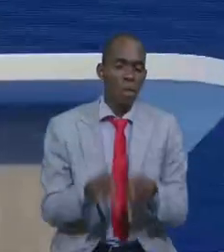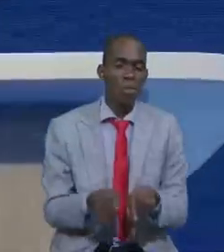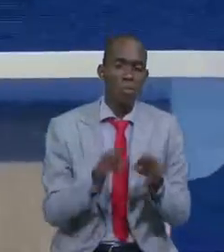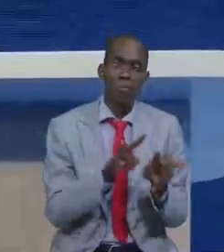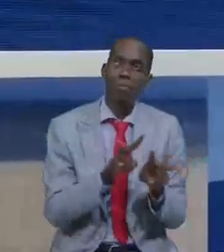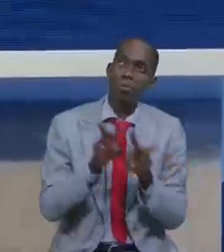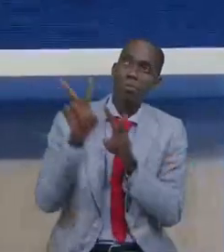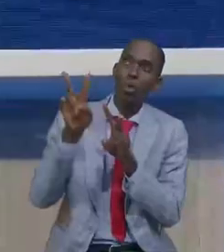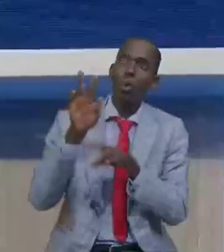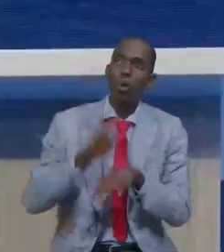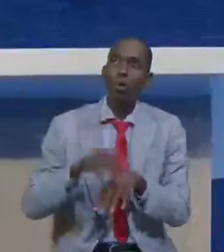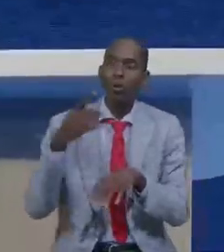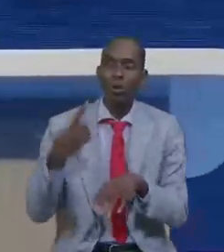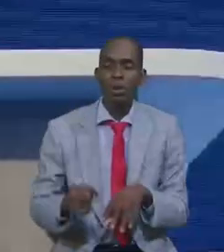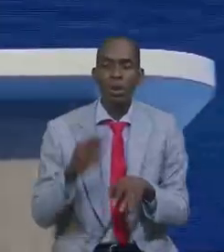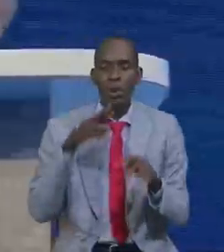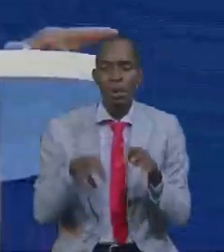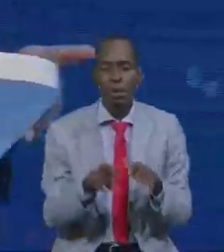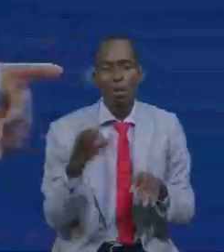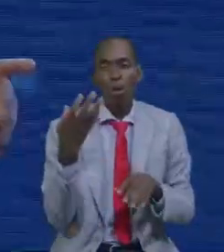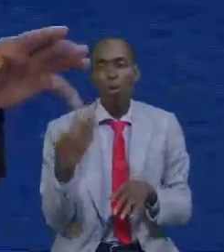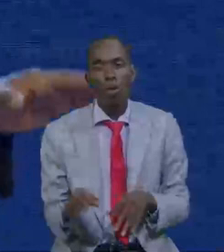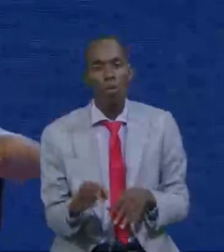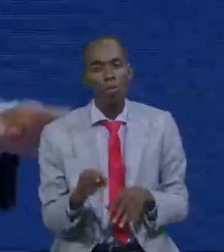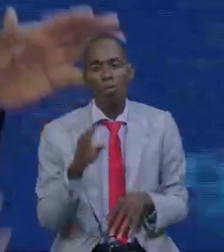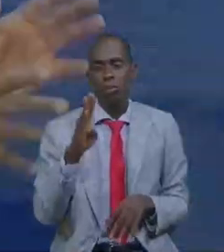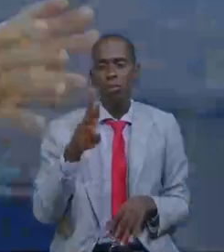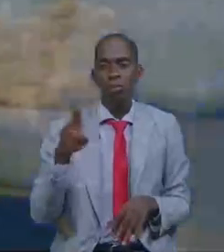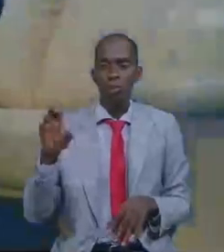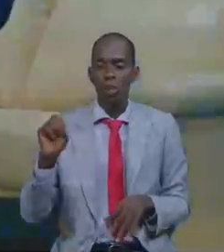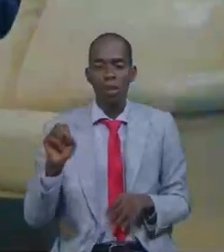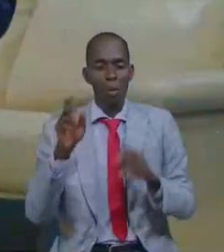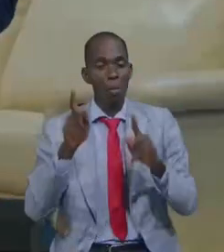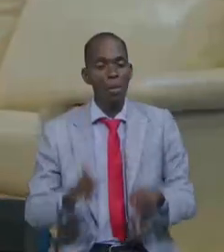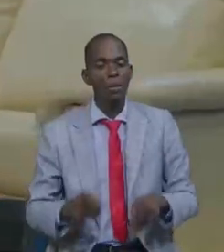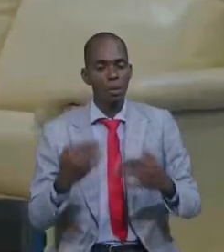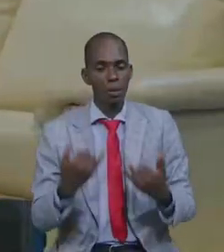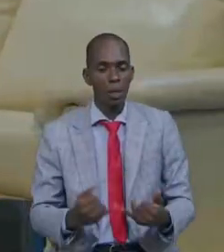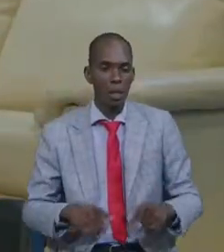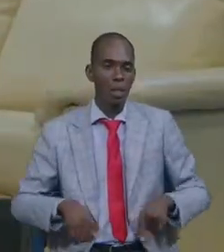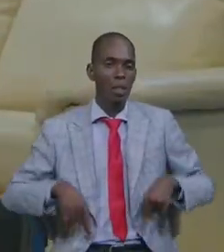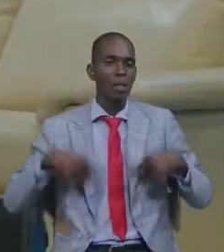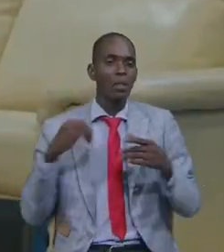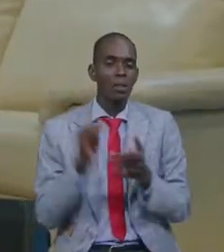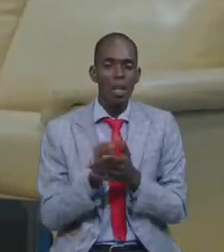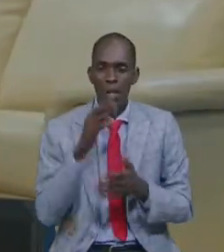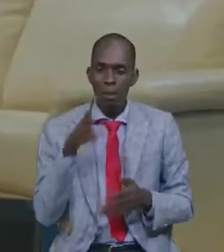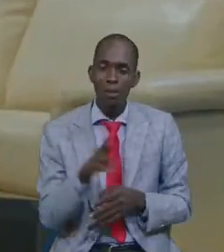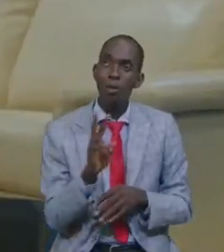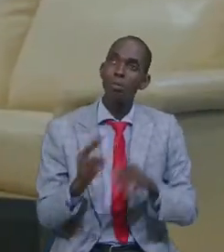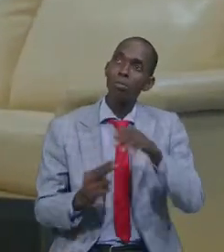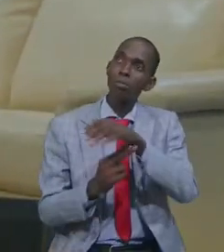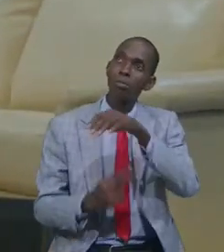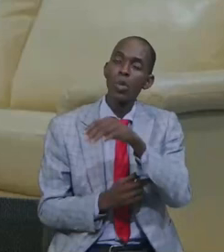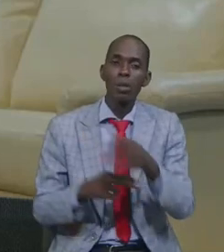reins conservaient la vie. Cela représente Jésus. Et ce soir, comme tu regardes à